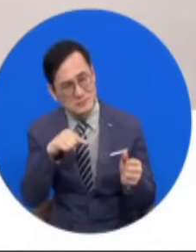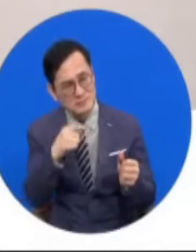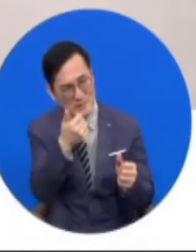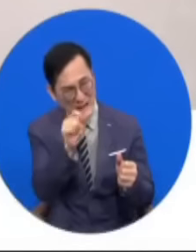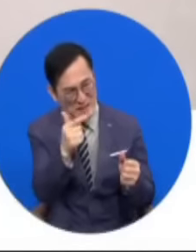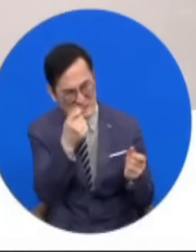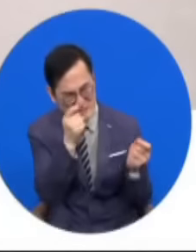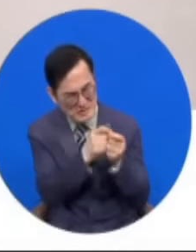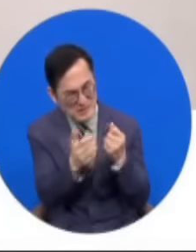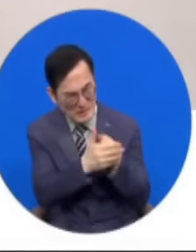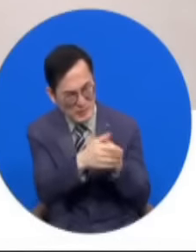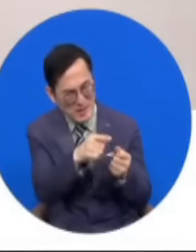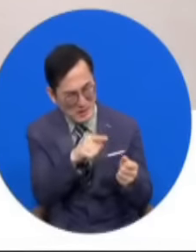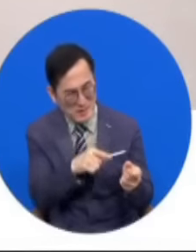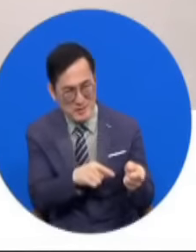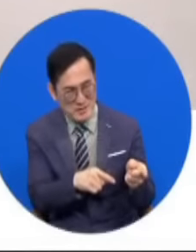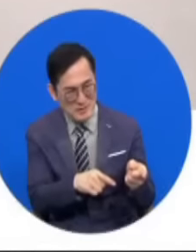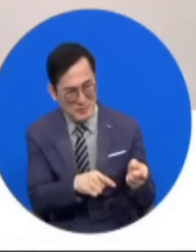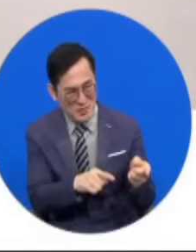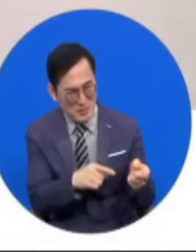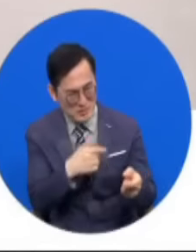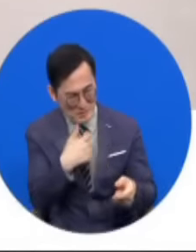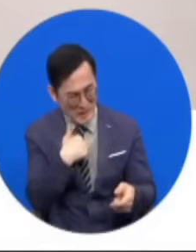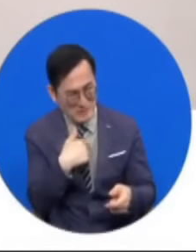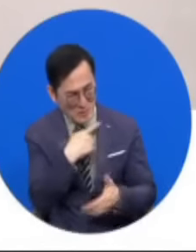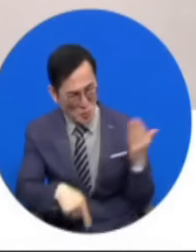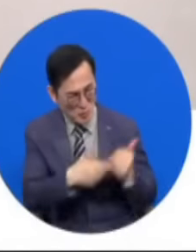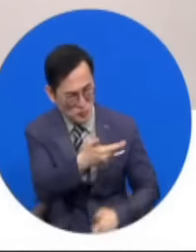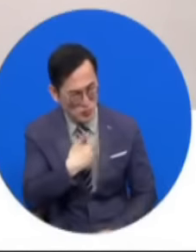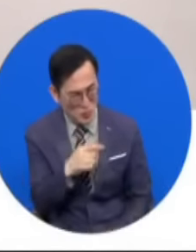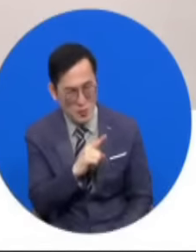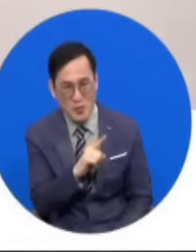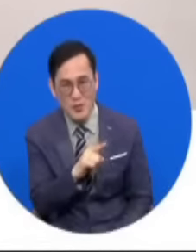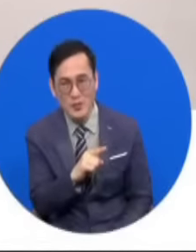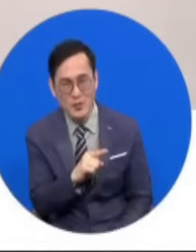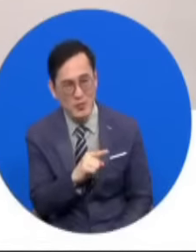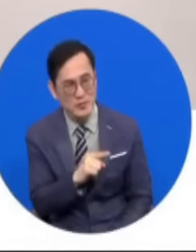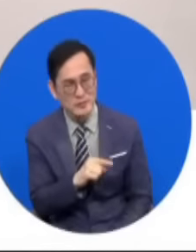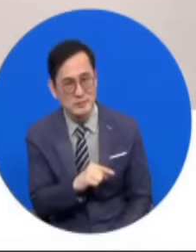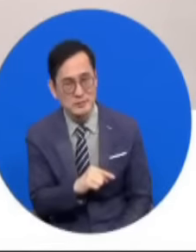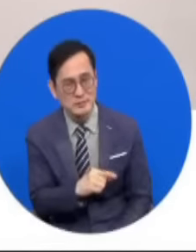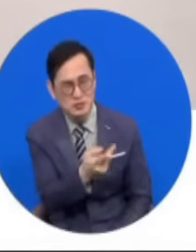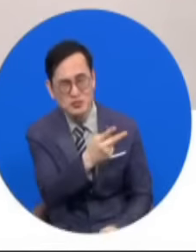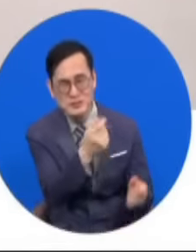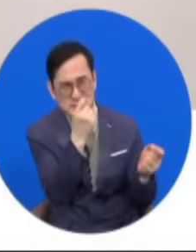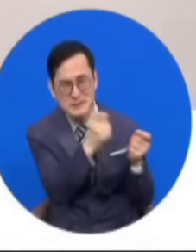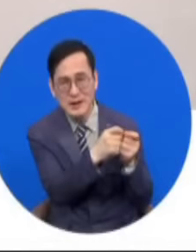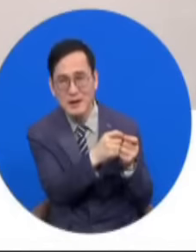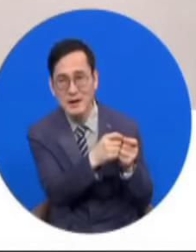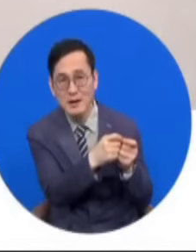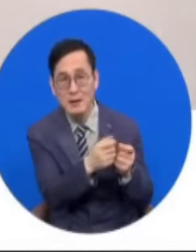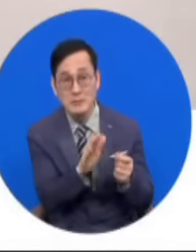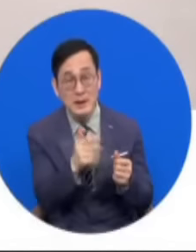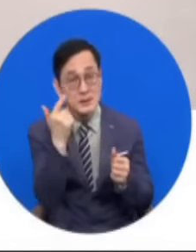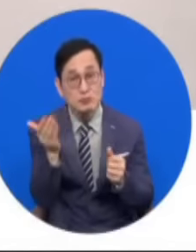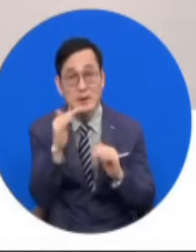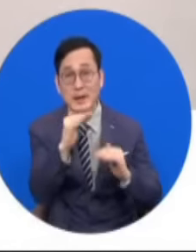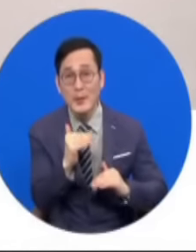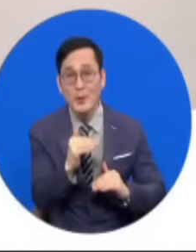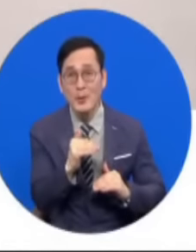생각이 들고 친하긴 해요 김태현 변호사가 친하긴 한 건 같아 아니 그니까 친하다고 할지라도 질문 상항 자체가